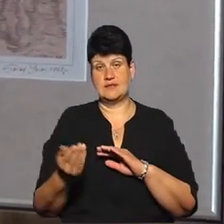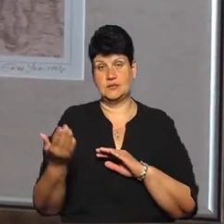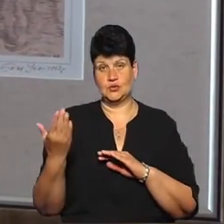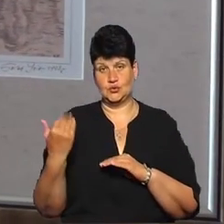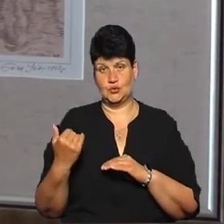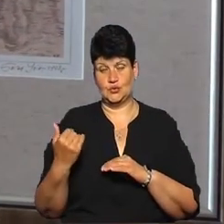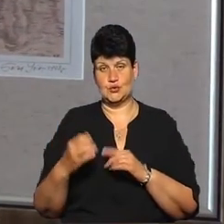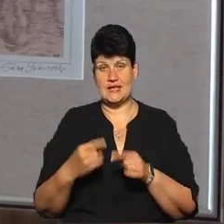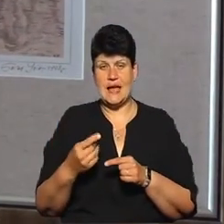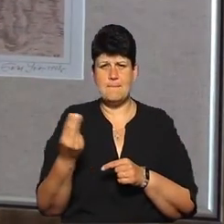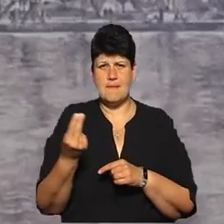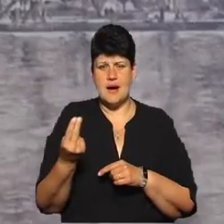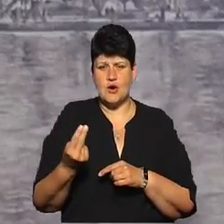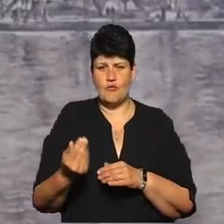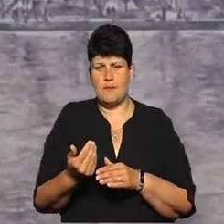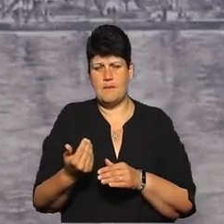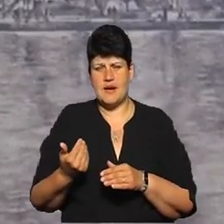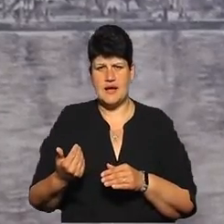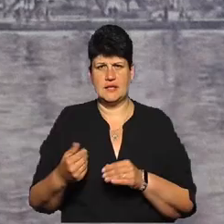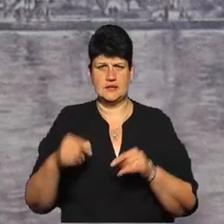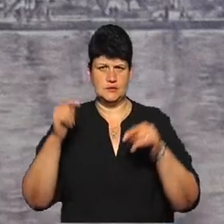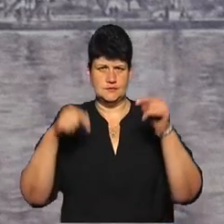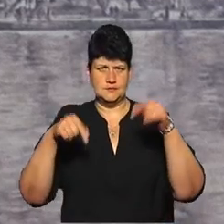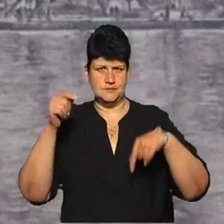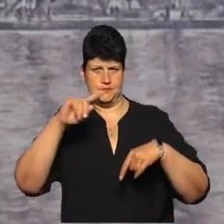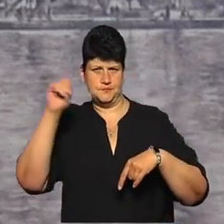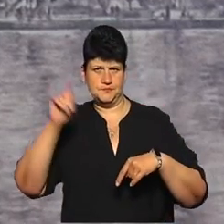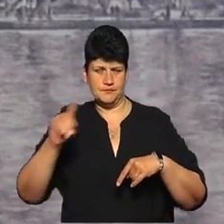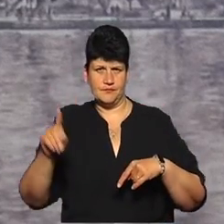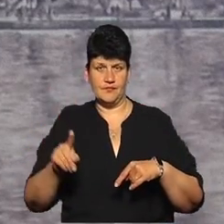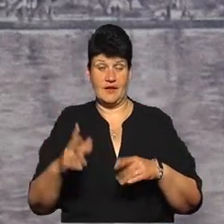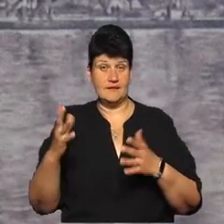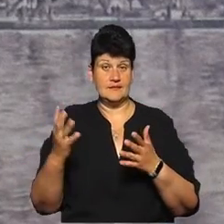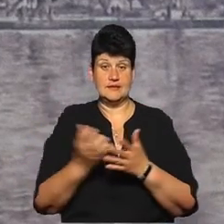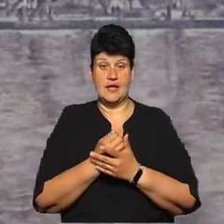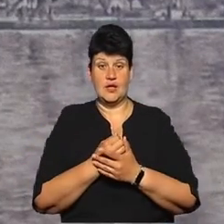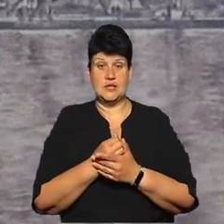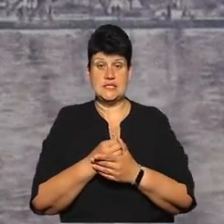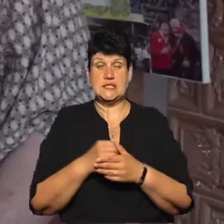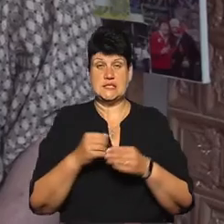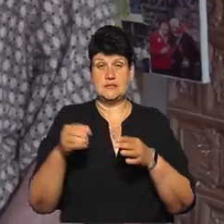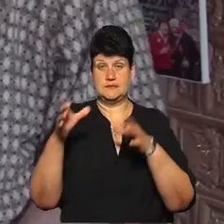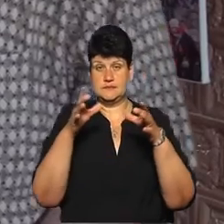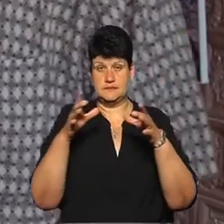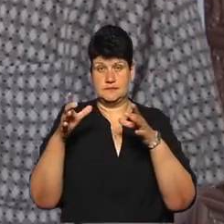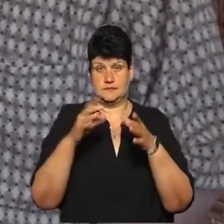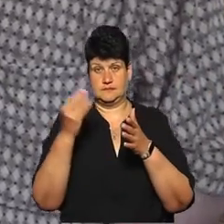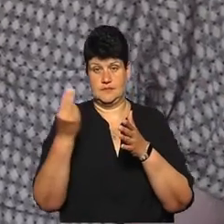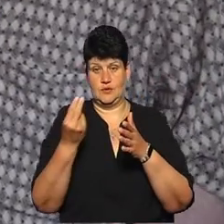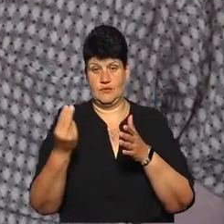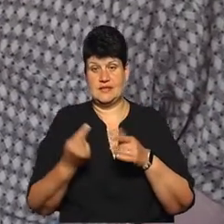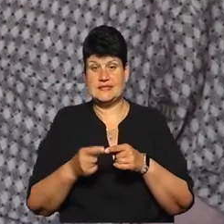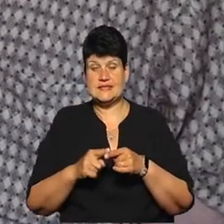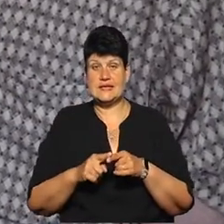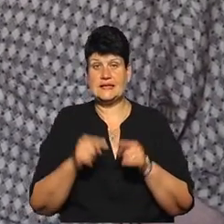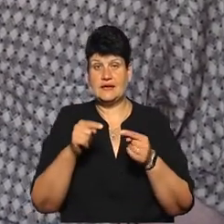Я малював якраз перед грозою. Вдалося мені так намалювати ті облака, такі грозові, такі тривожні. Мені здається, вона